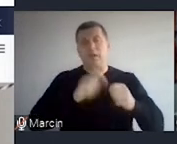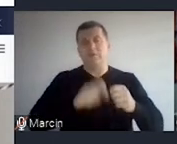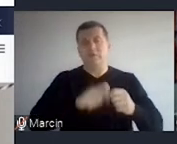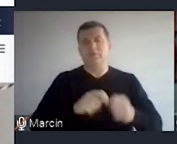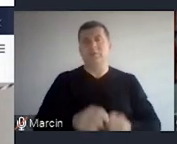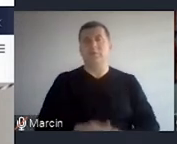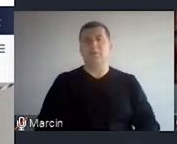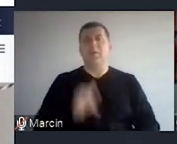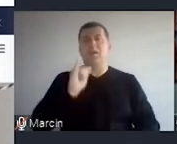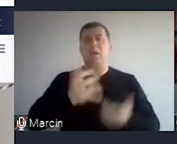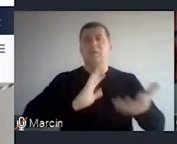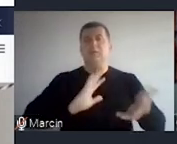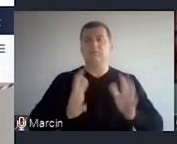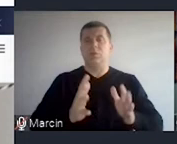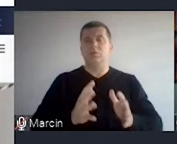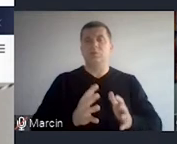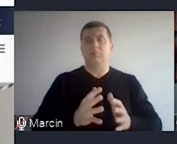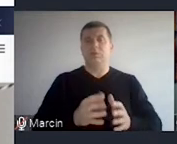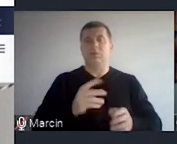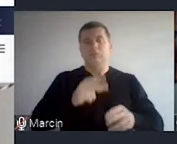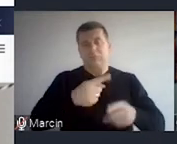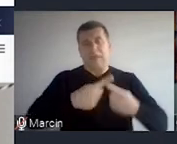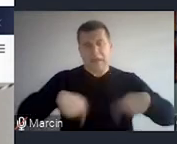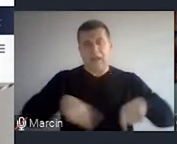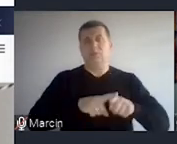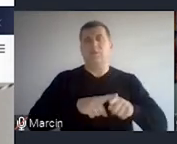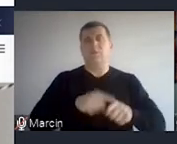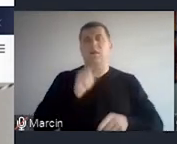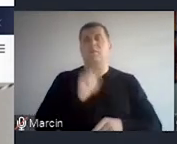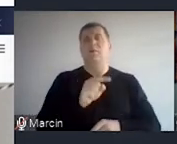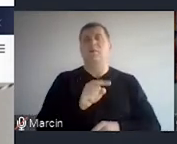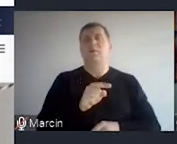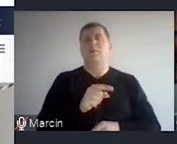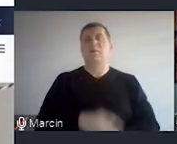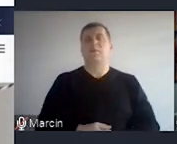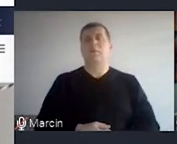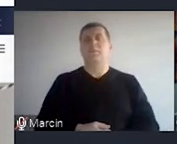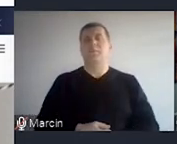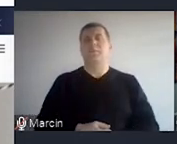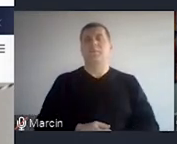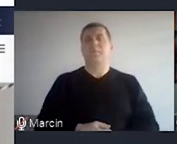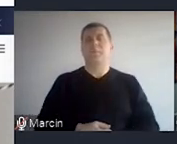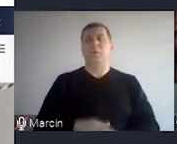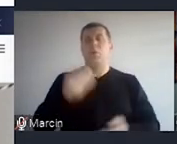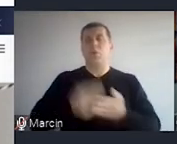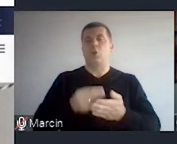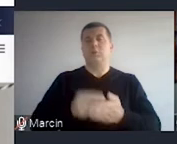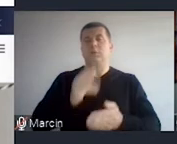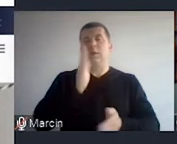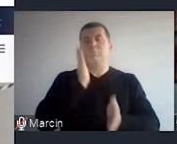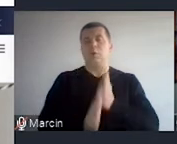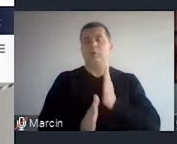zweryfikować, w jaki sposób zostały zrealizowane dane koszty